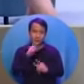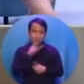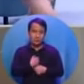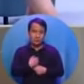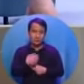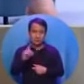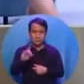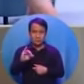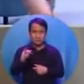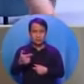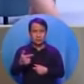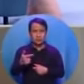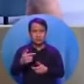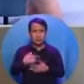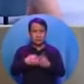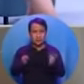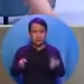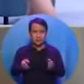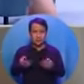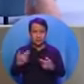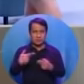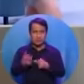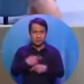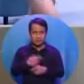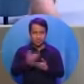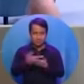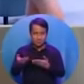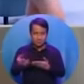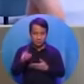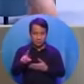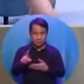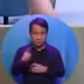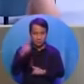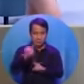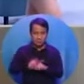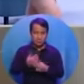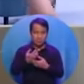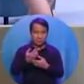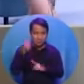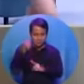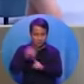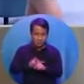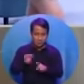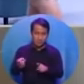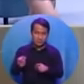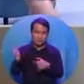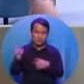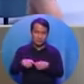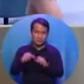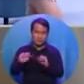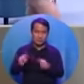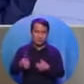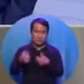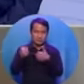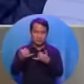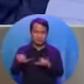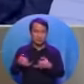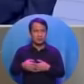Digibox, kaya kahit hindi Signal. May promo pa na buy one month, get one month load. So make the awesome switch